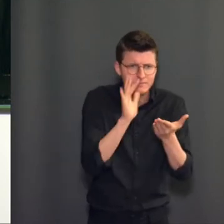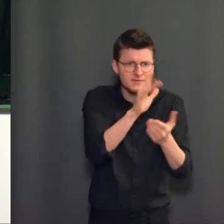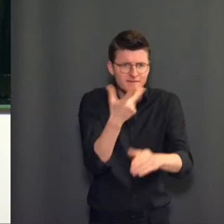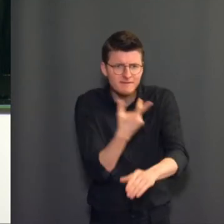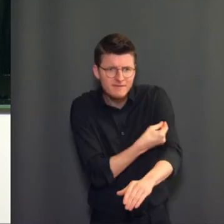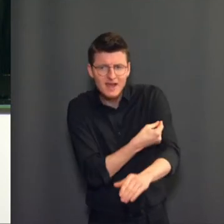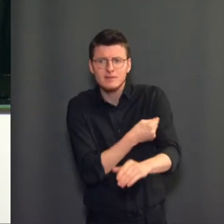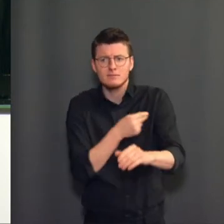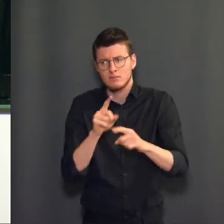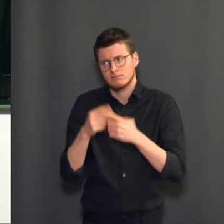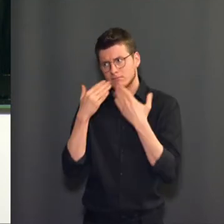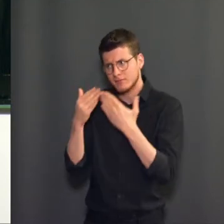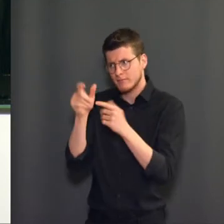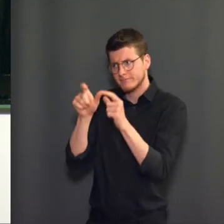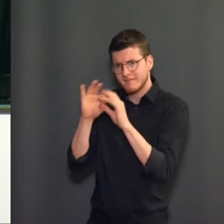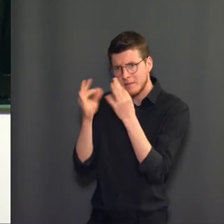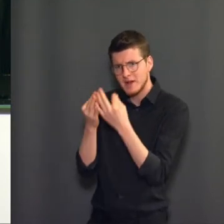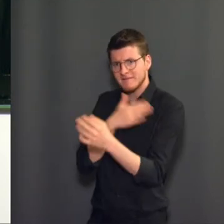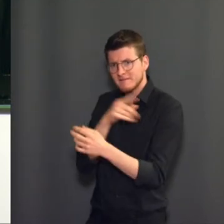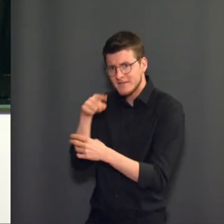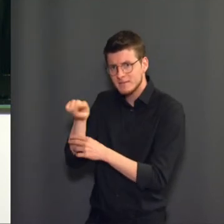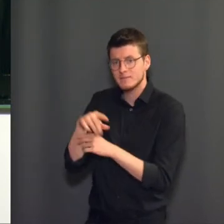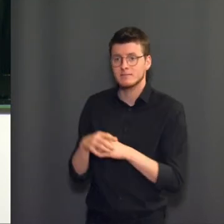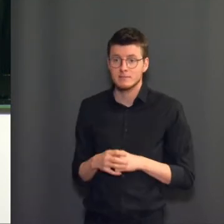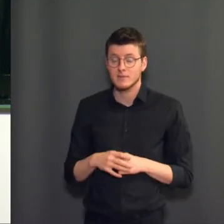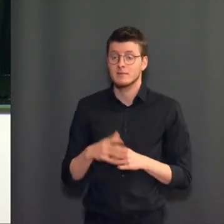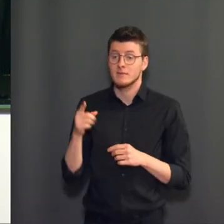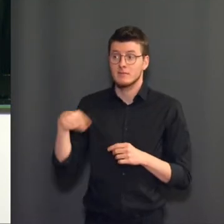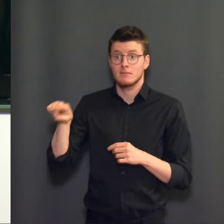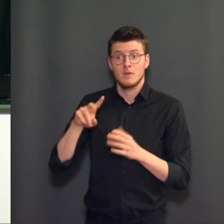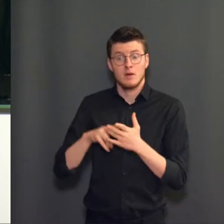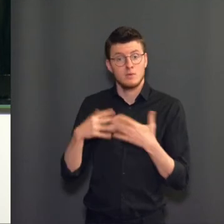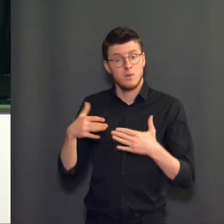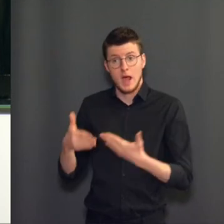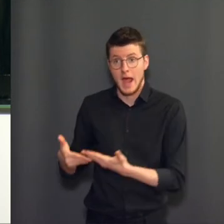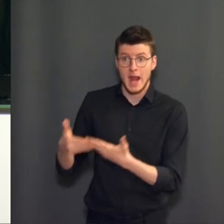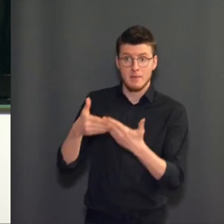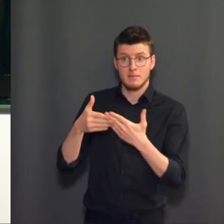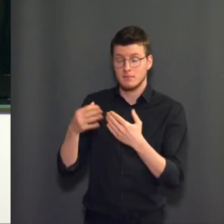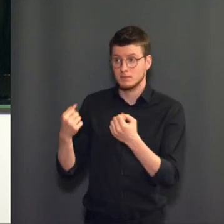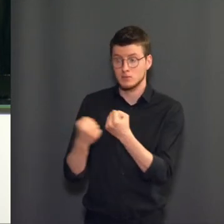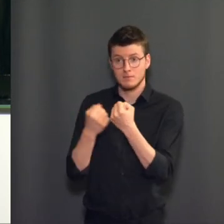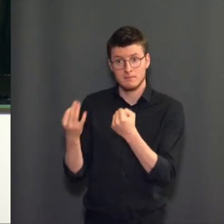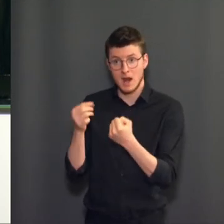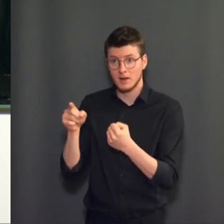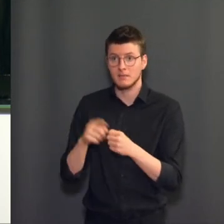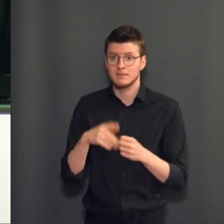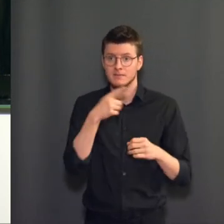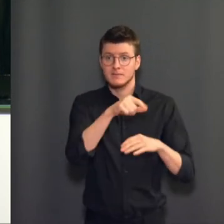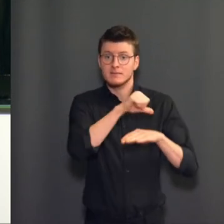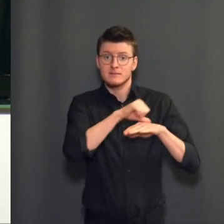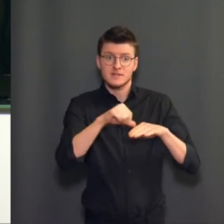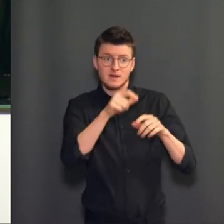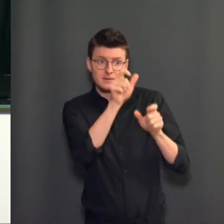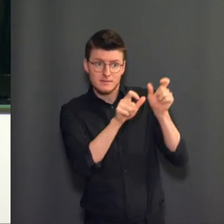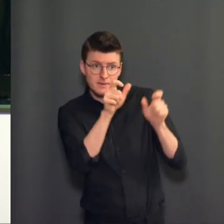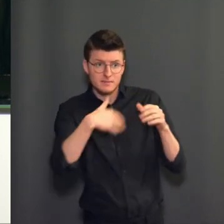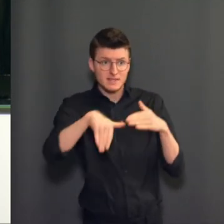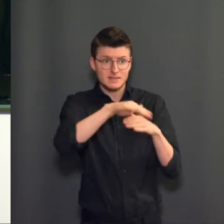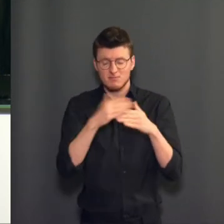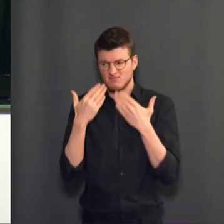Hun bijdrage is zo belangrijk om deze kwetsbare groep te beschermen. Heel erg bedankt hiervoor.